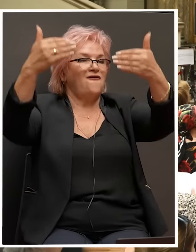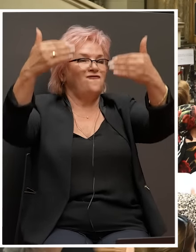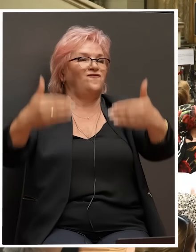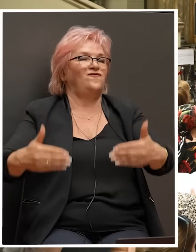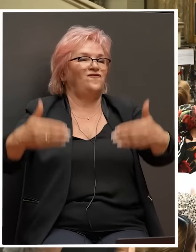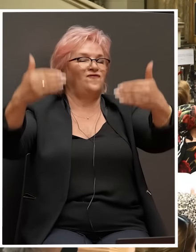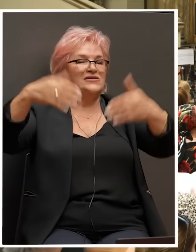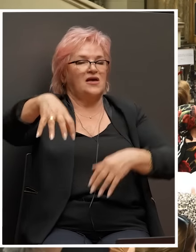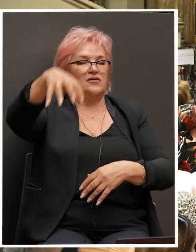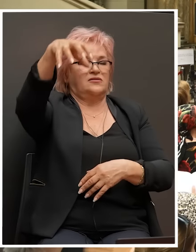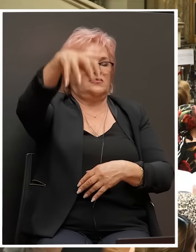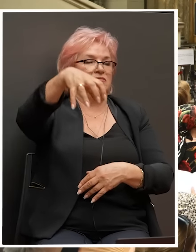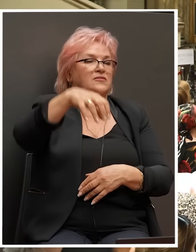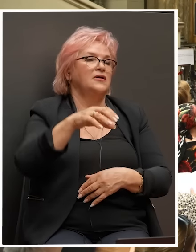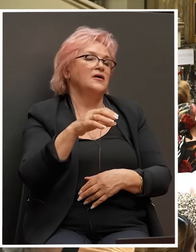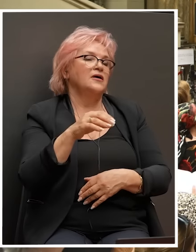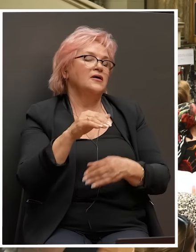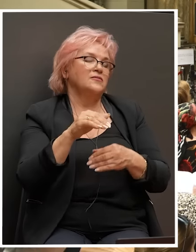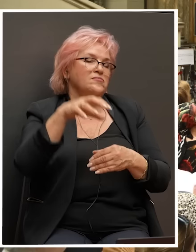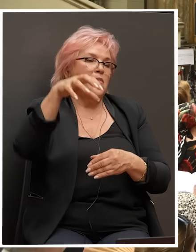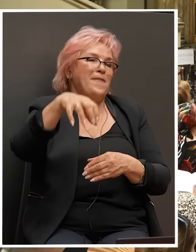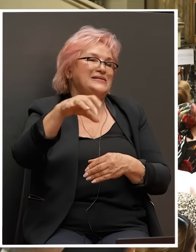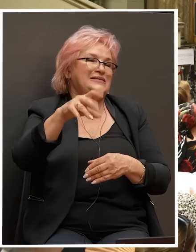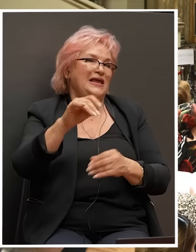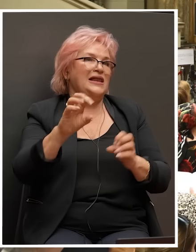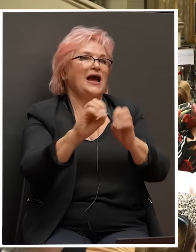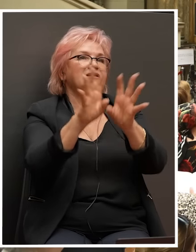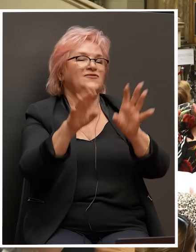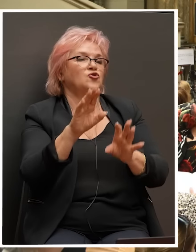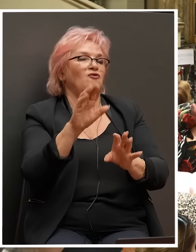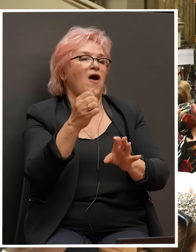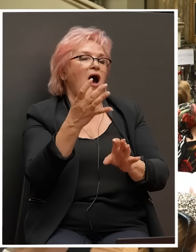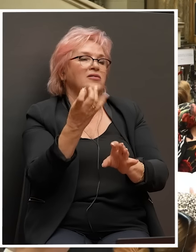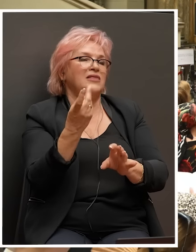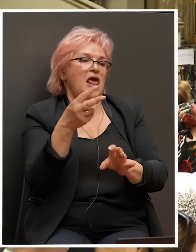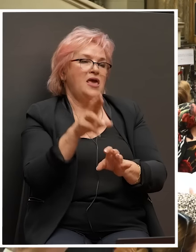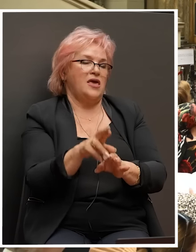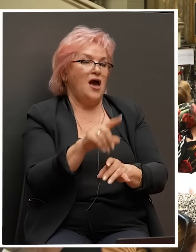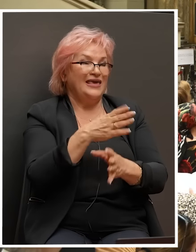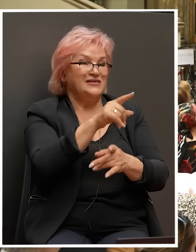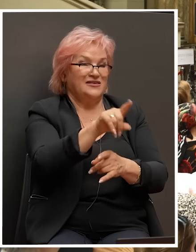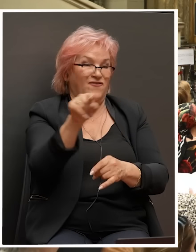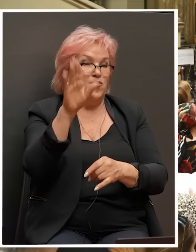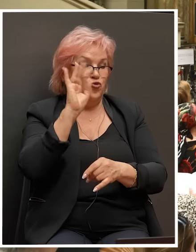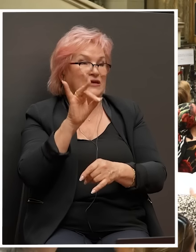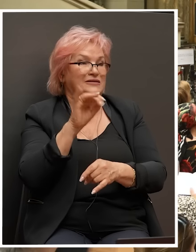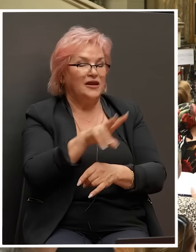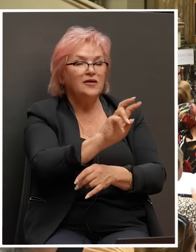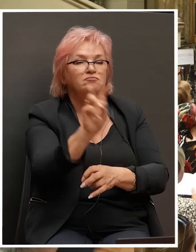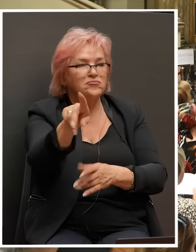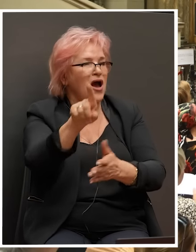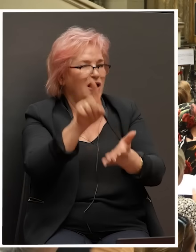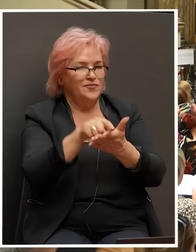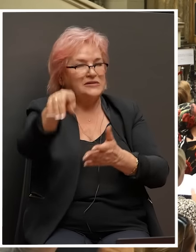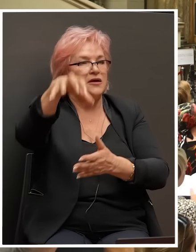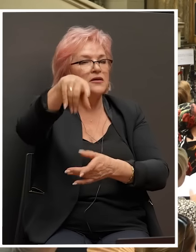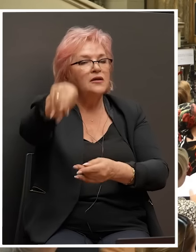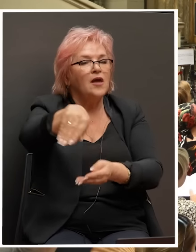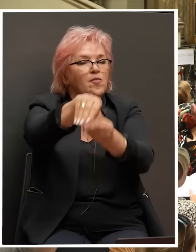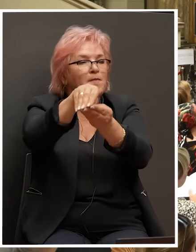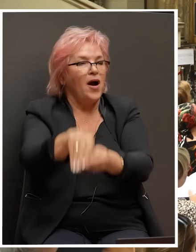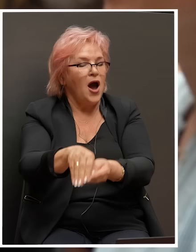называется Сант-Андреа де ла Фрате, Святого Андрея в садах. Будете там, зайдите в Риме в эту базилику обязательно, потому что похоронен